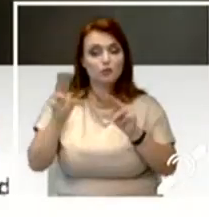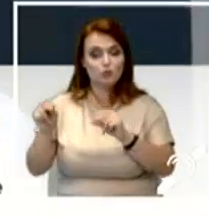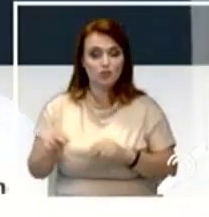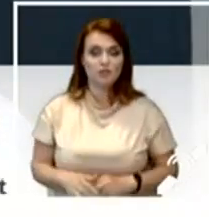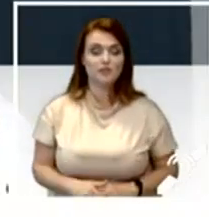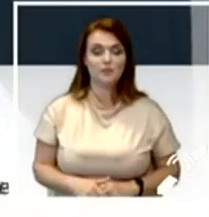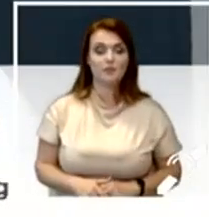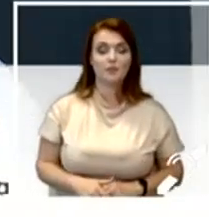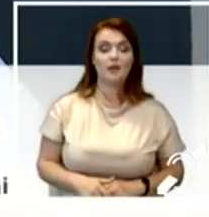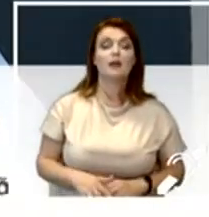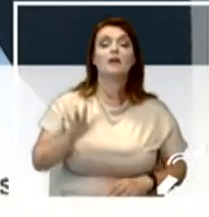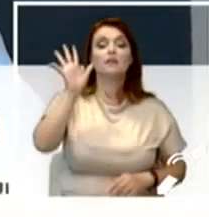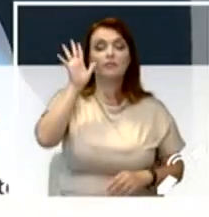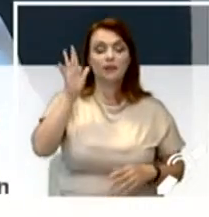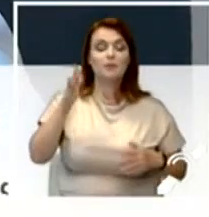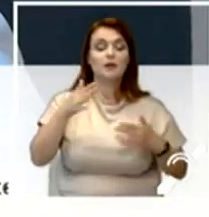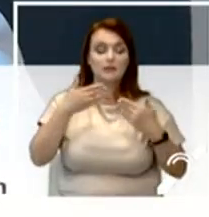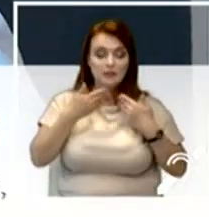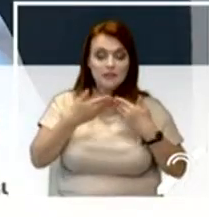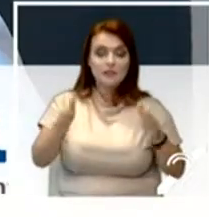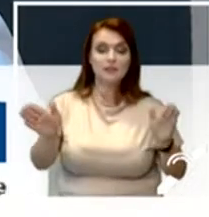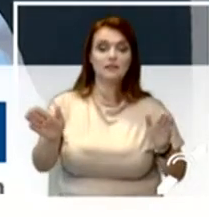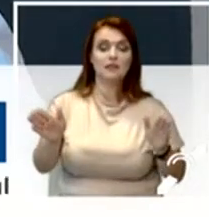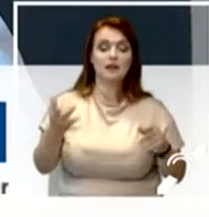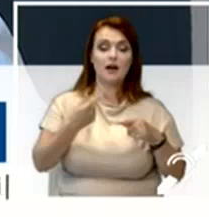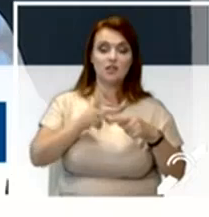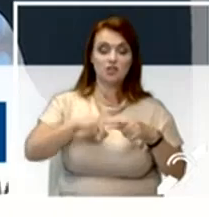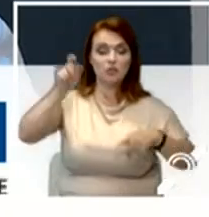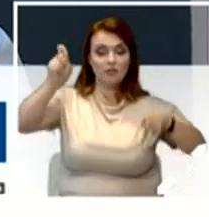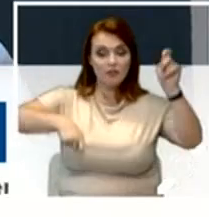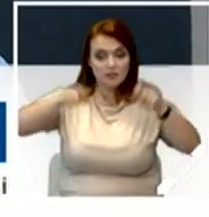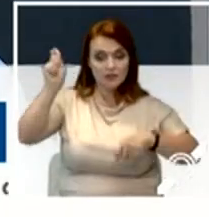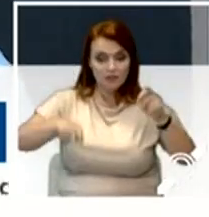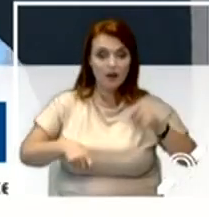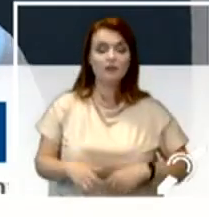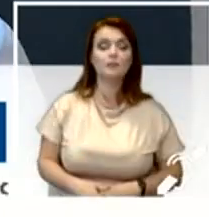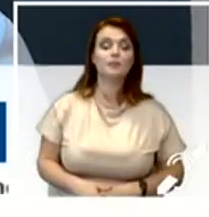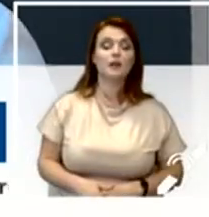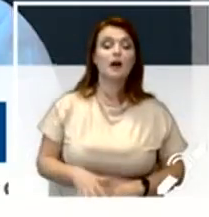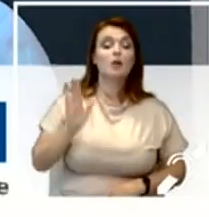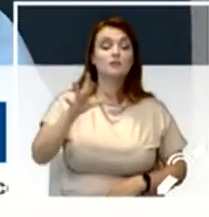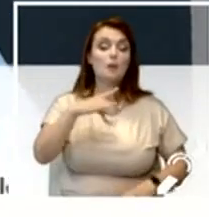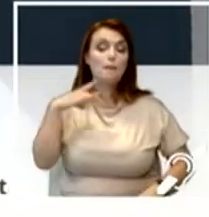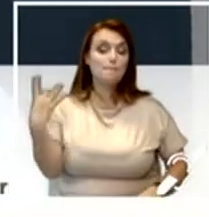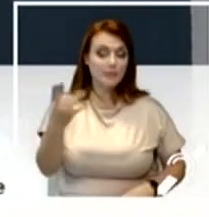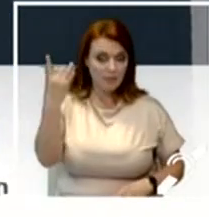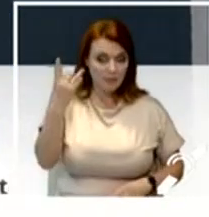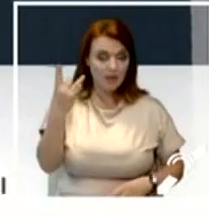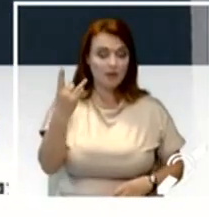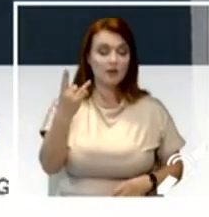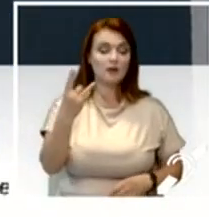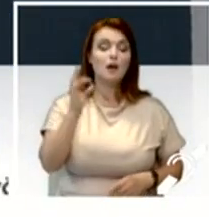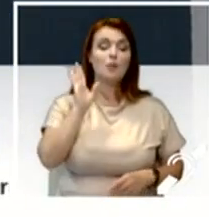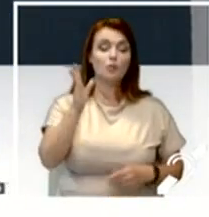în deschiderea reuniunii de anul ăsta, am să fac un anunț, va fi în premieră absolută lansat